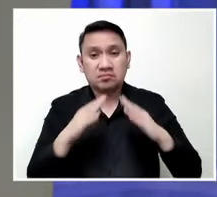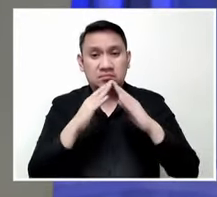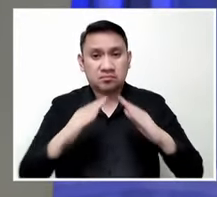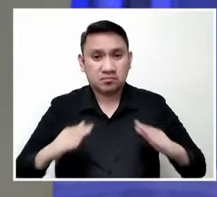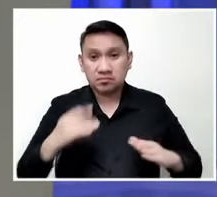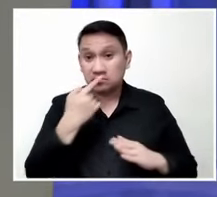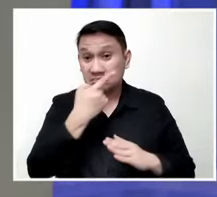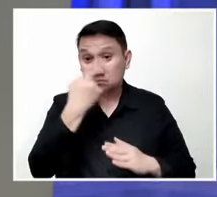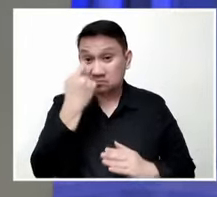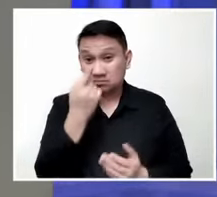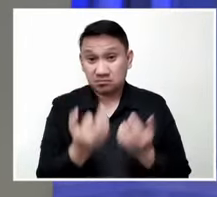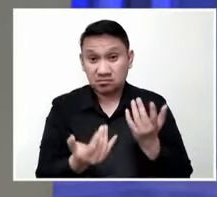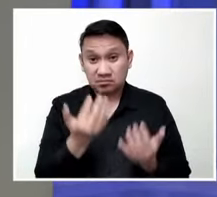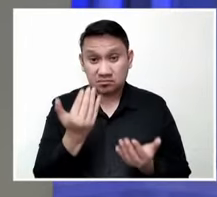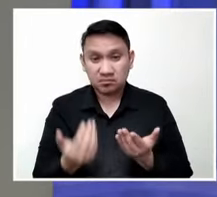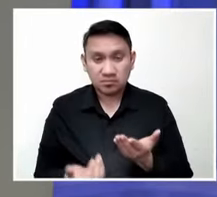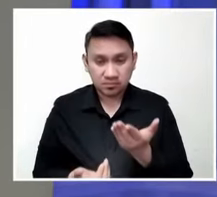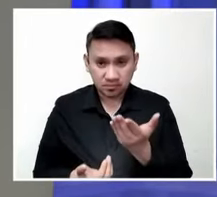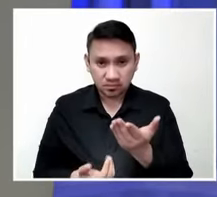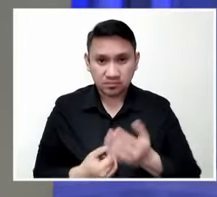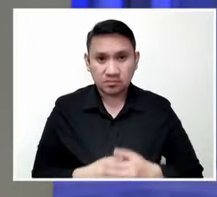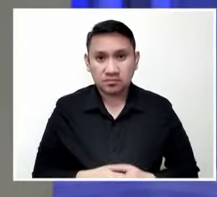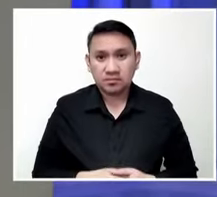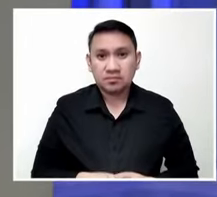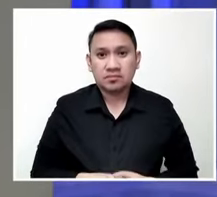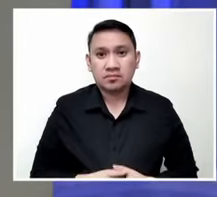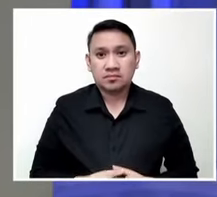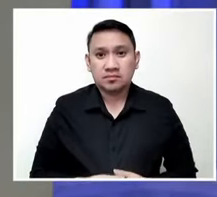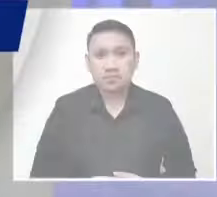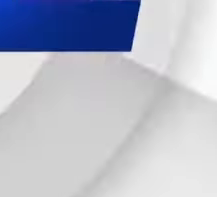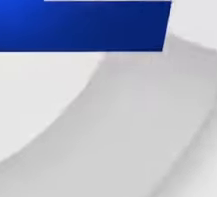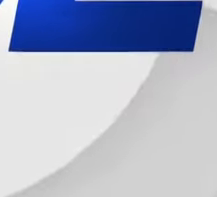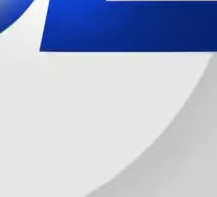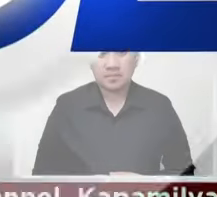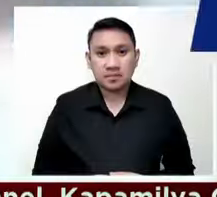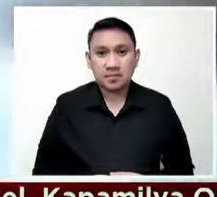sa sunog. Nagpapatrol, Liza Aquino.